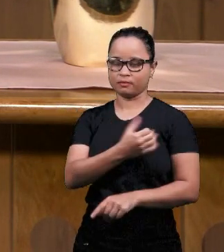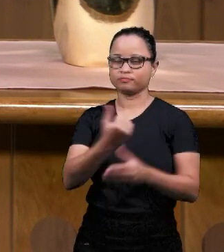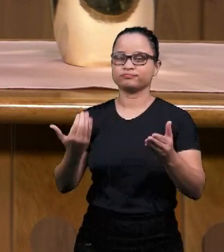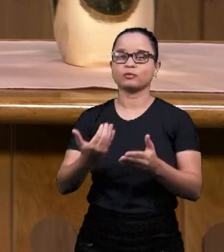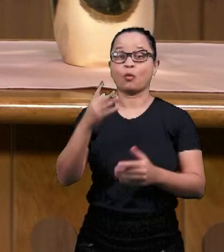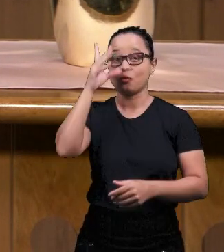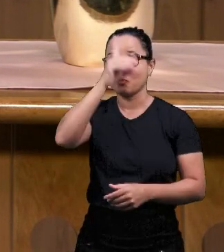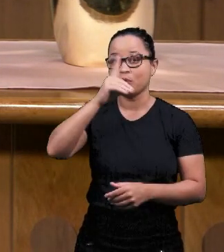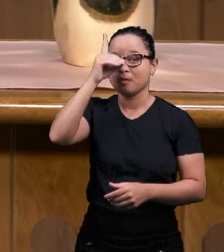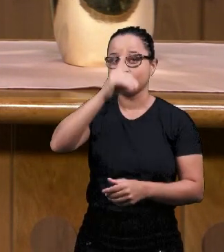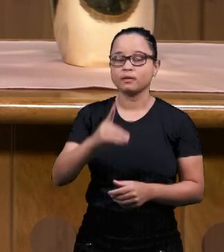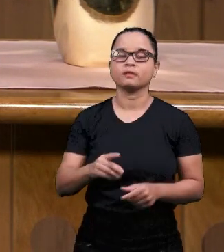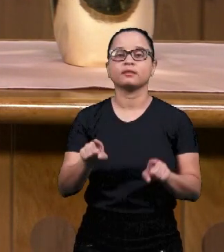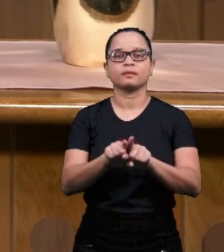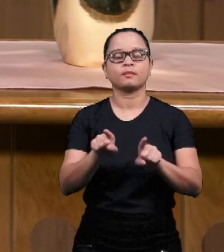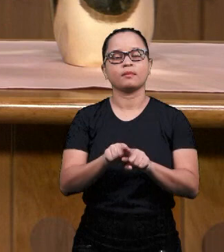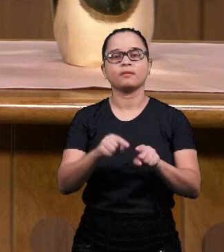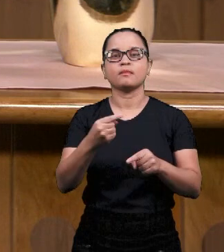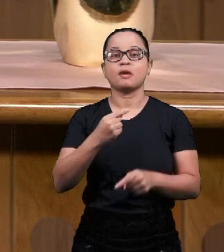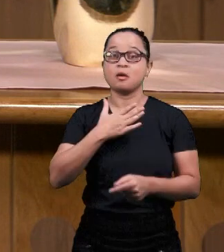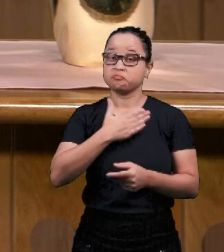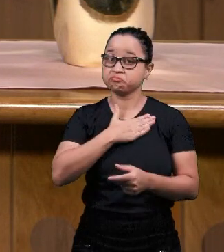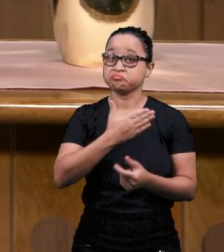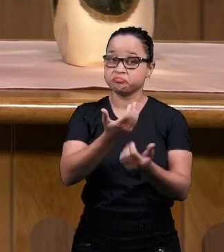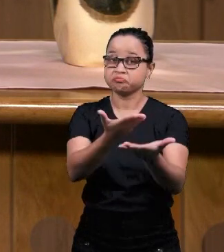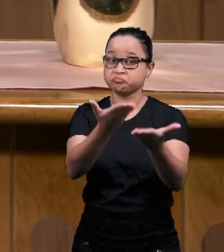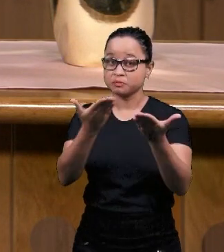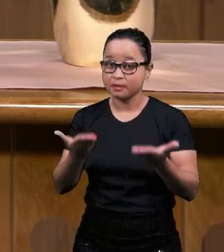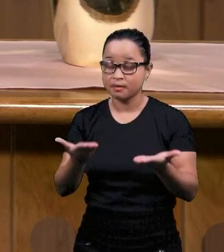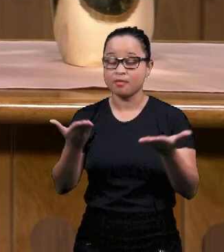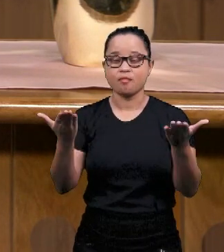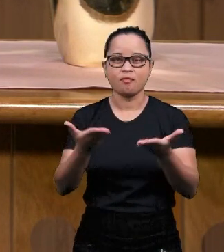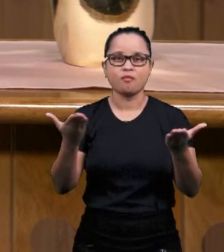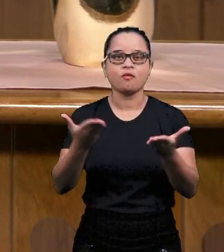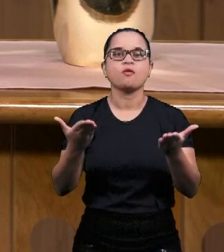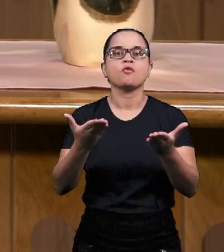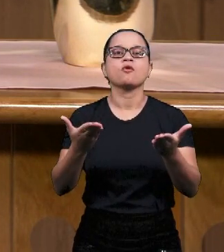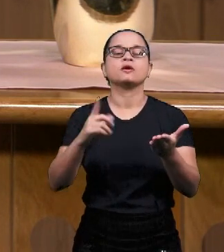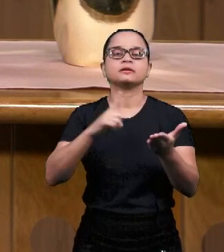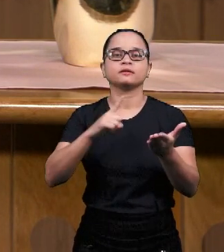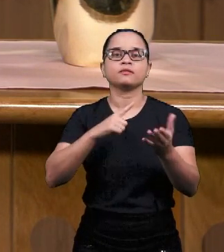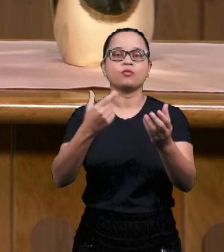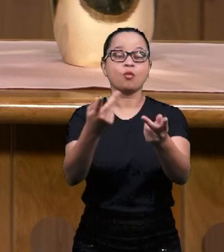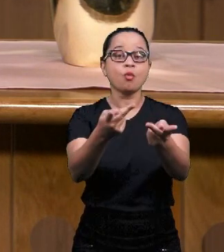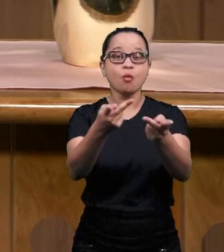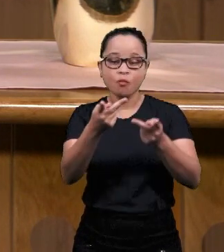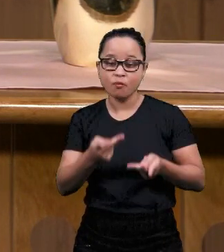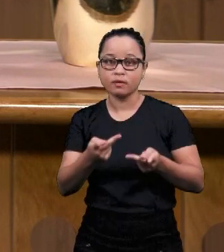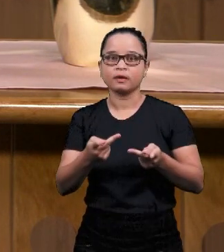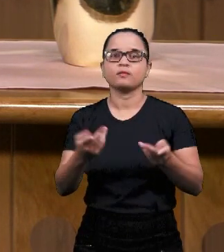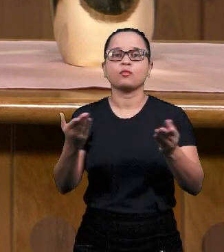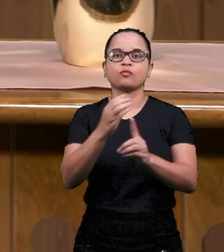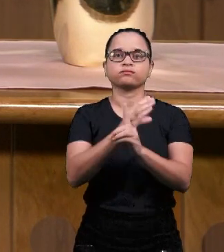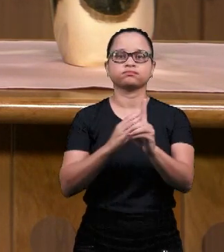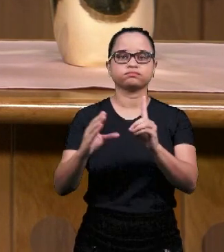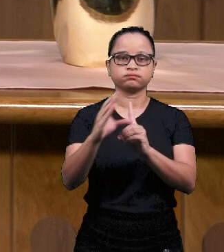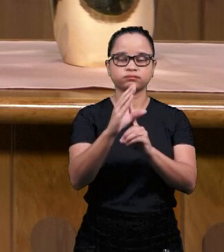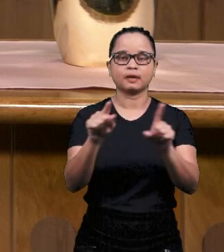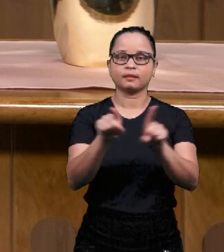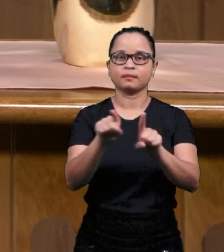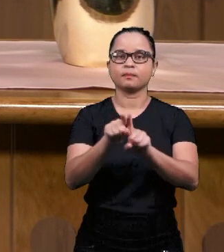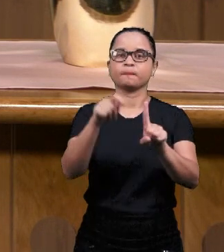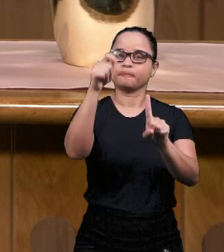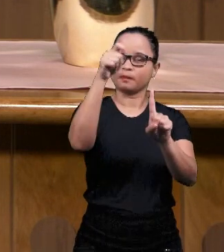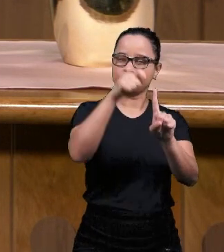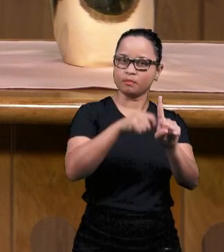и поклонения. И я хочу сказать добро пожаловать всем вам, кому прислали линк поучаствовать